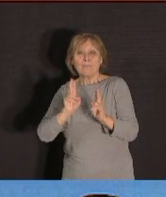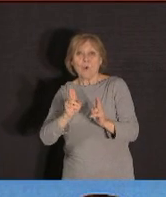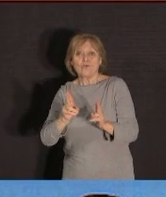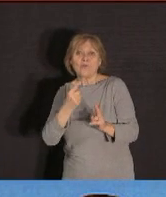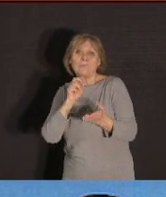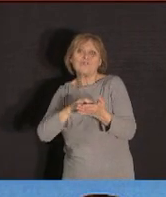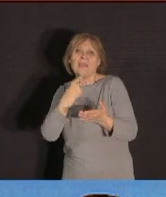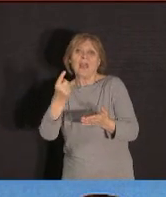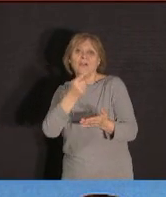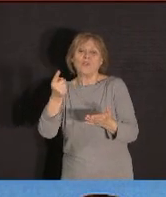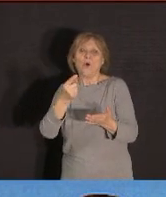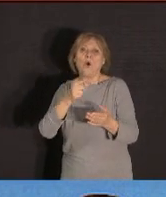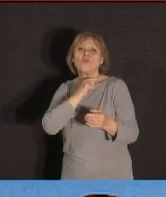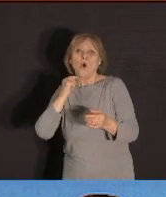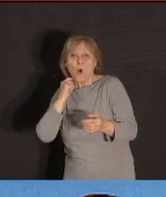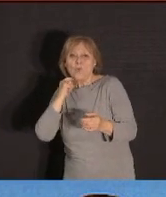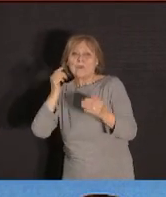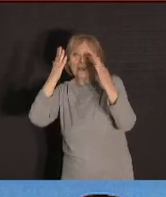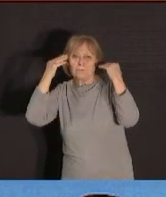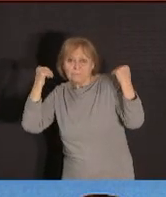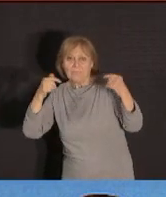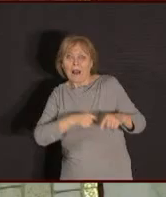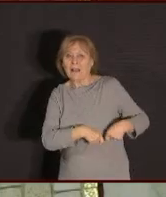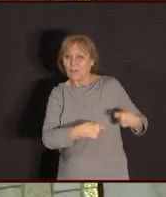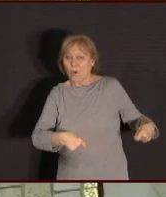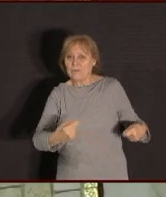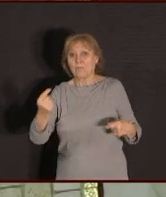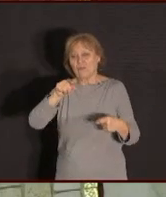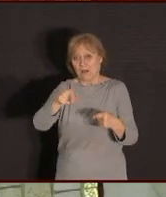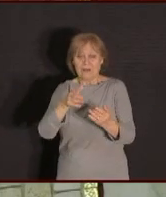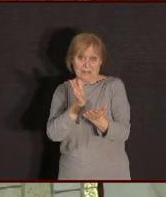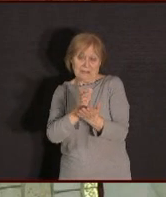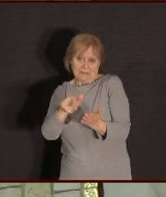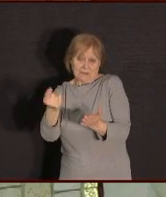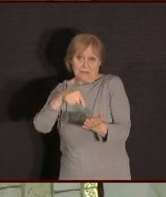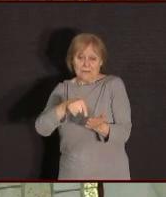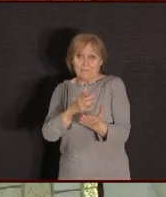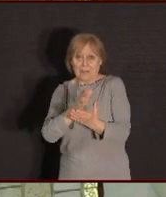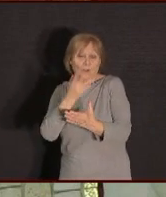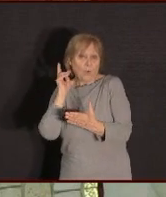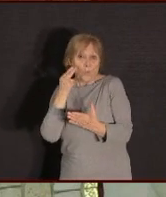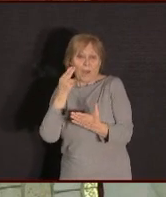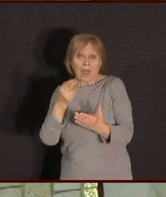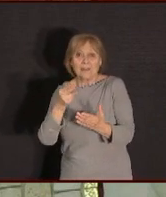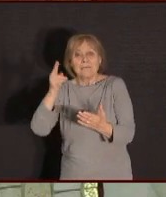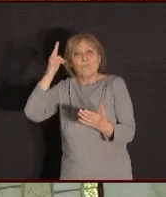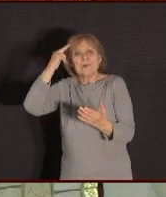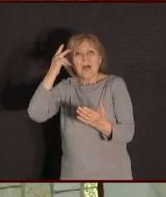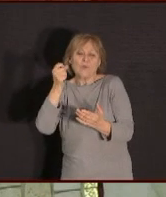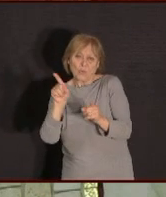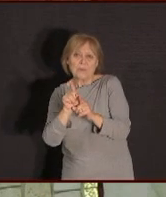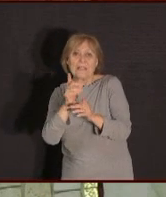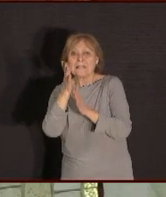še kakšen duhovnik, redovnik, redovnica prišel v njihovo sredo in da bi vse imal znov tudi znakovni